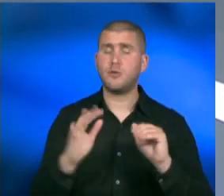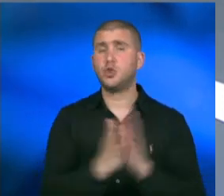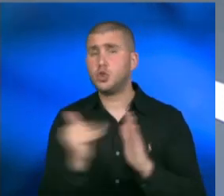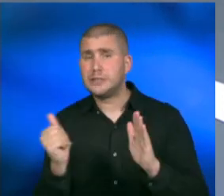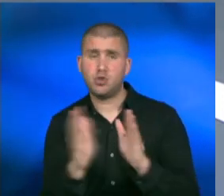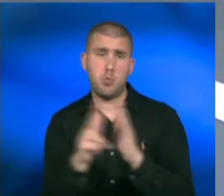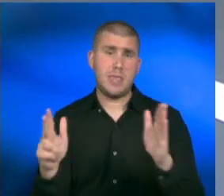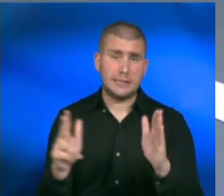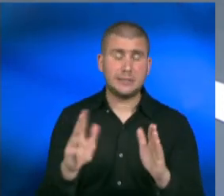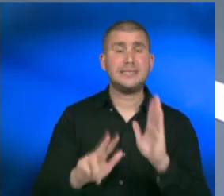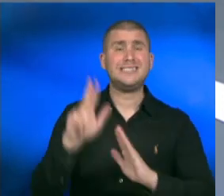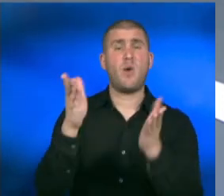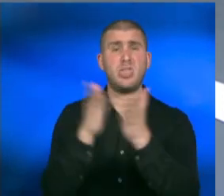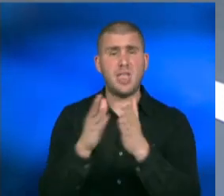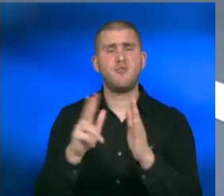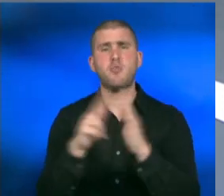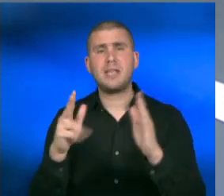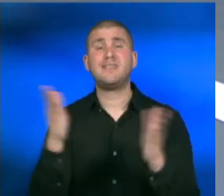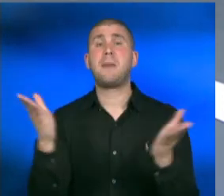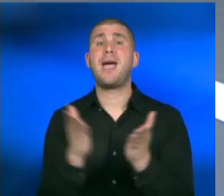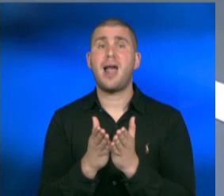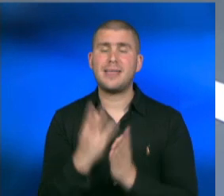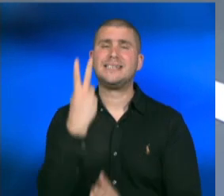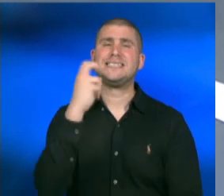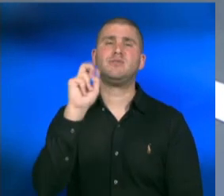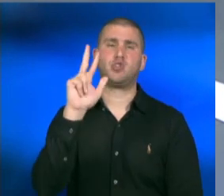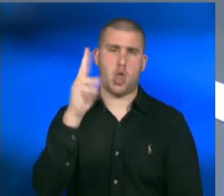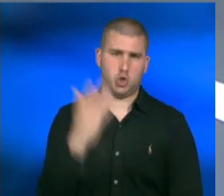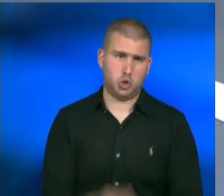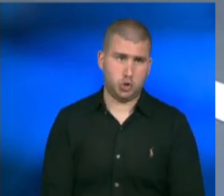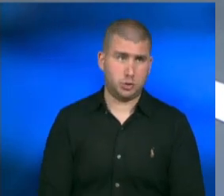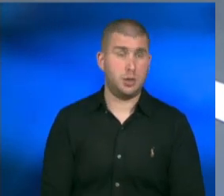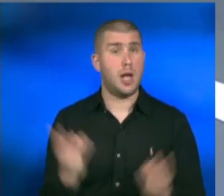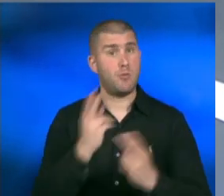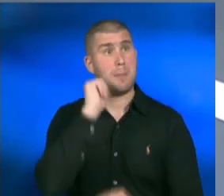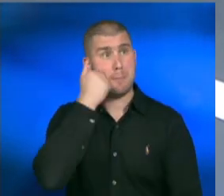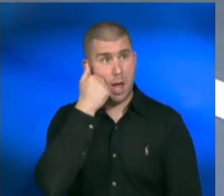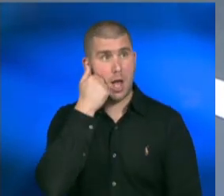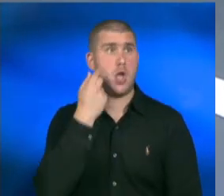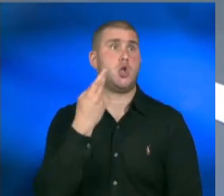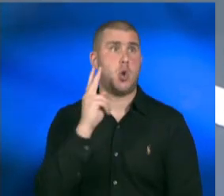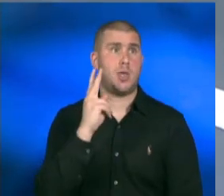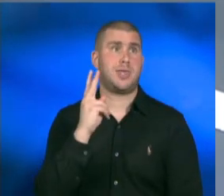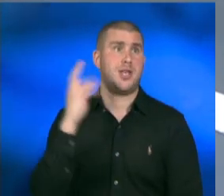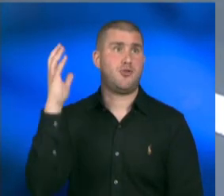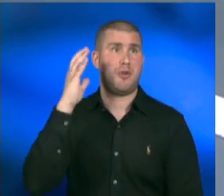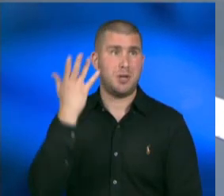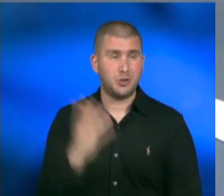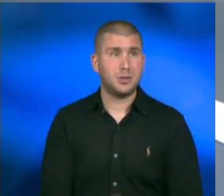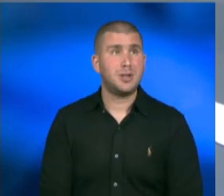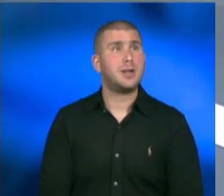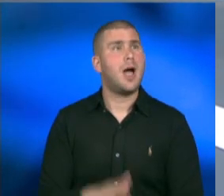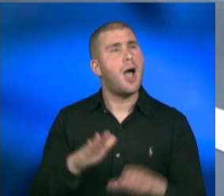18, בצפון הנגב 18, באילת 23 מעלות. כמובן שמחר נראה הרבה יותר את השמש באופן יחסי להיום.